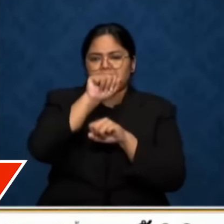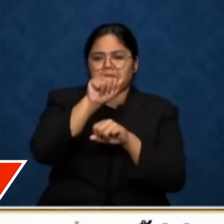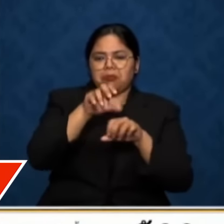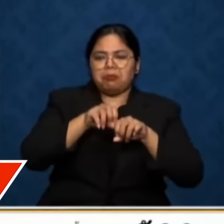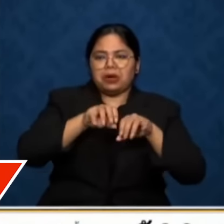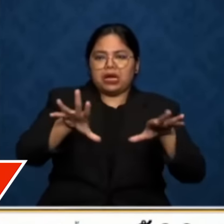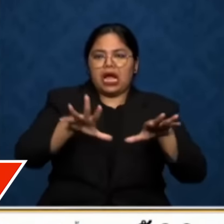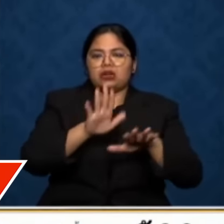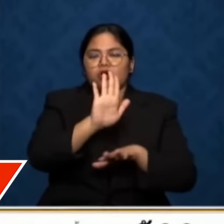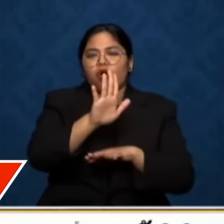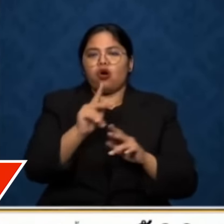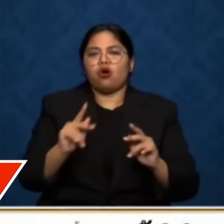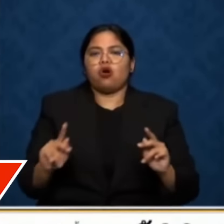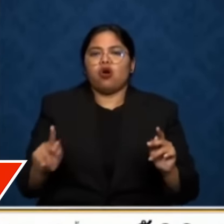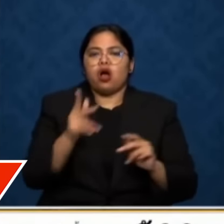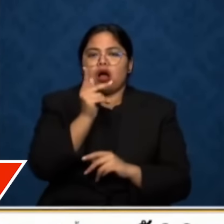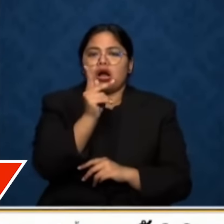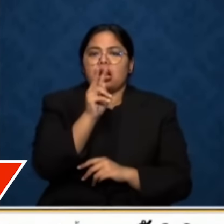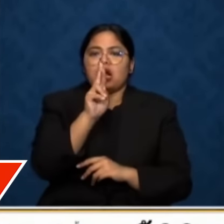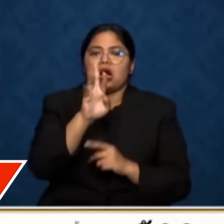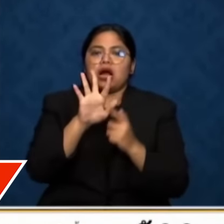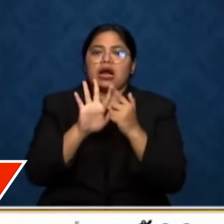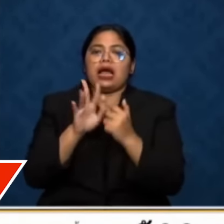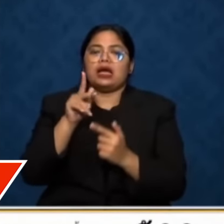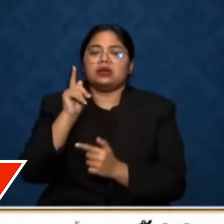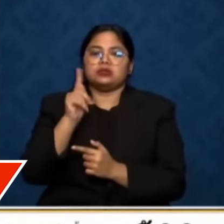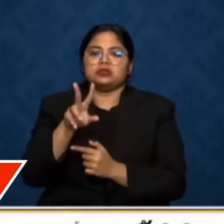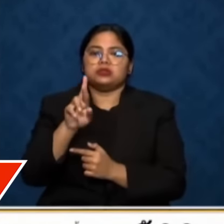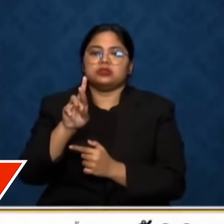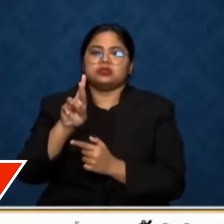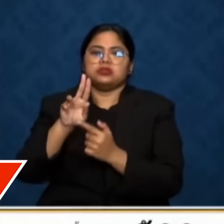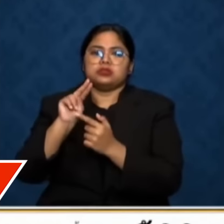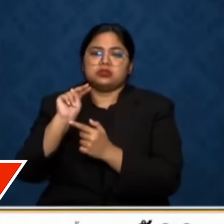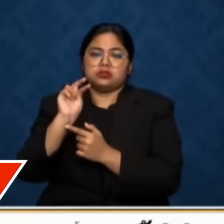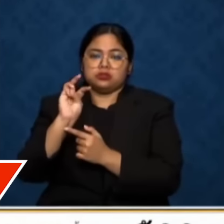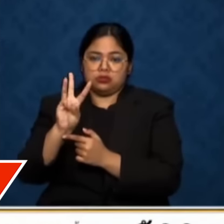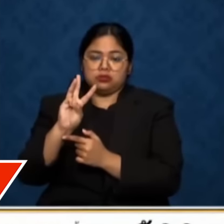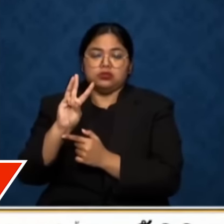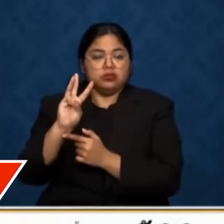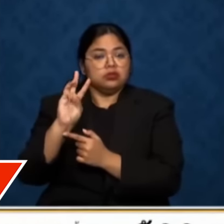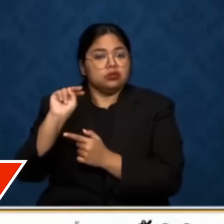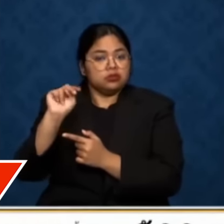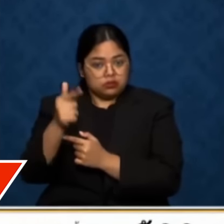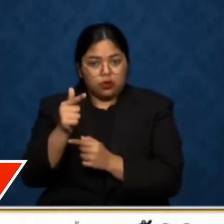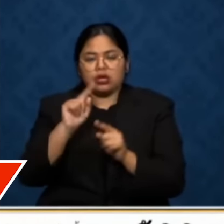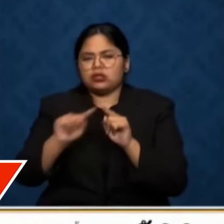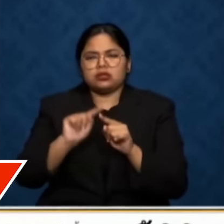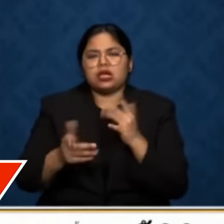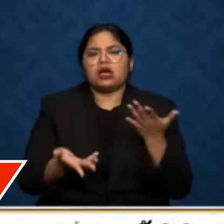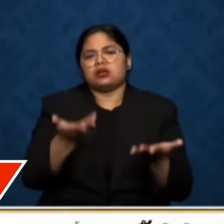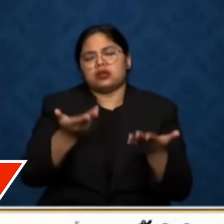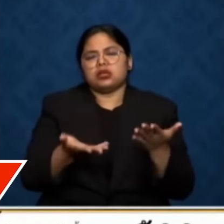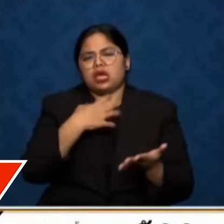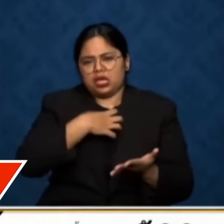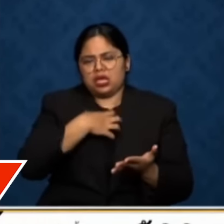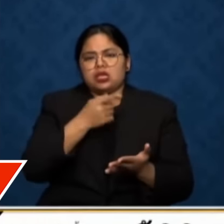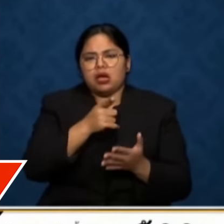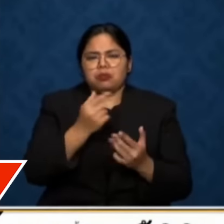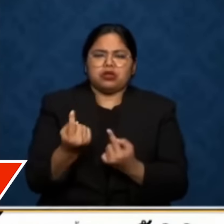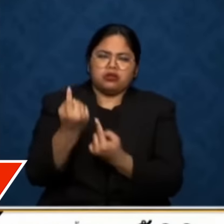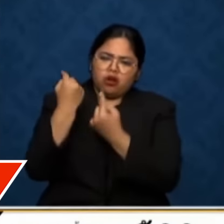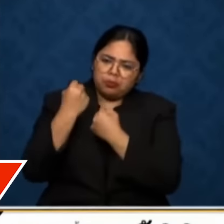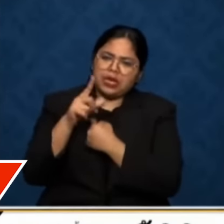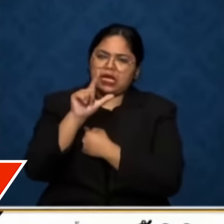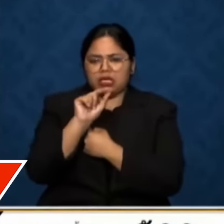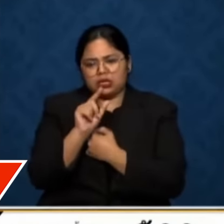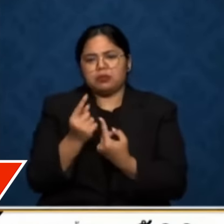ประกาศกรมอะไรเงี้ยออกมาให้ชัดเจนเลยได้ไหมครับว่าเฮ้ยมีหลักเกณฑ์ตามนี้นะการทำความชอบราชการเป็นพิเศษเนี่ยย้อนไปได้20ปีย้อนไปได้30ปีอะ